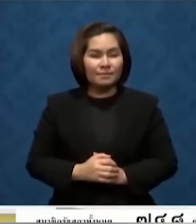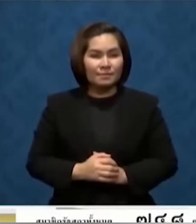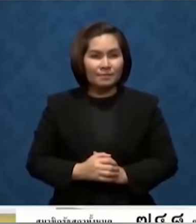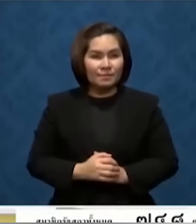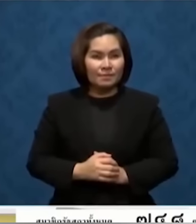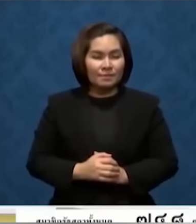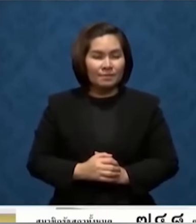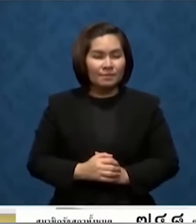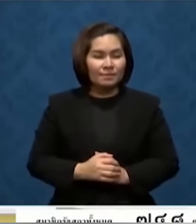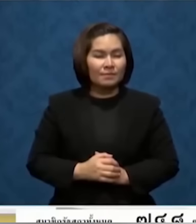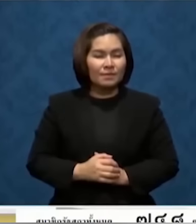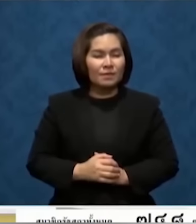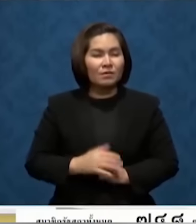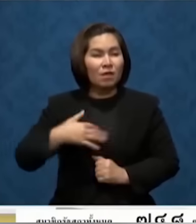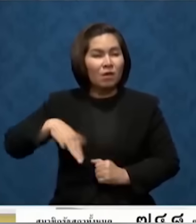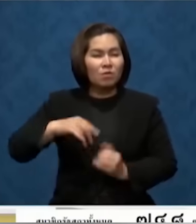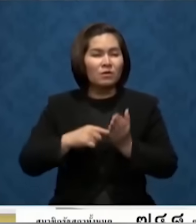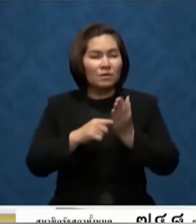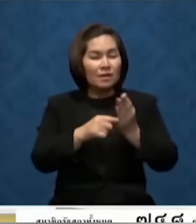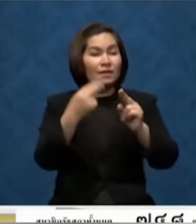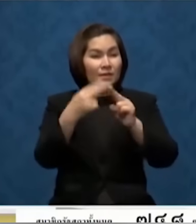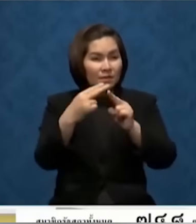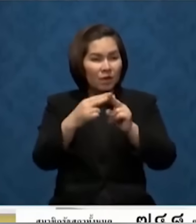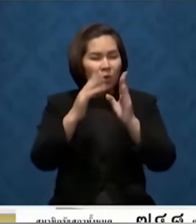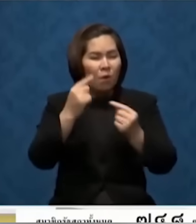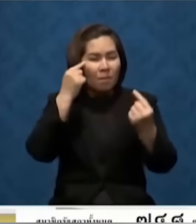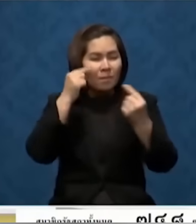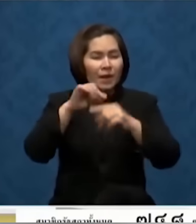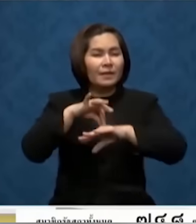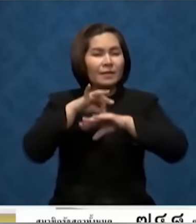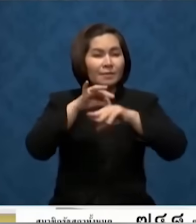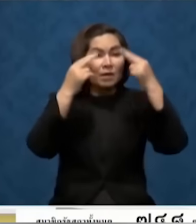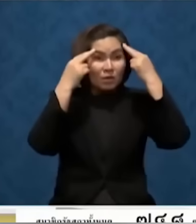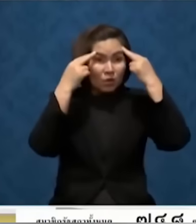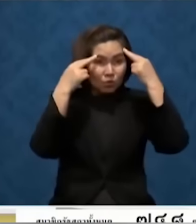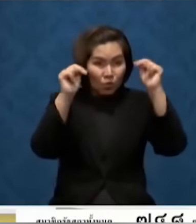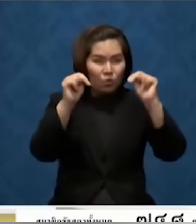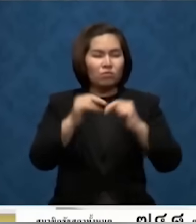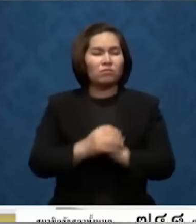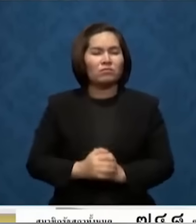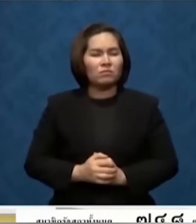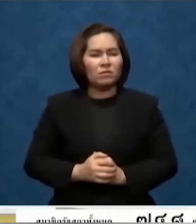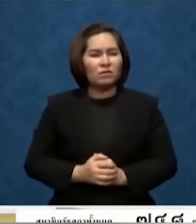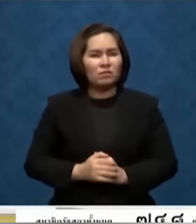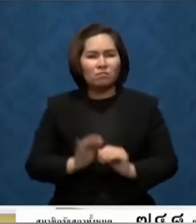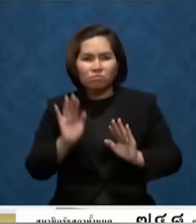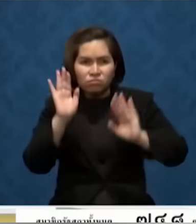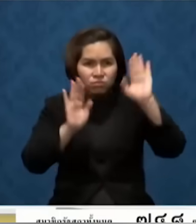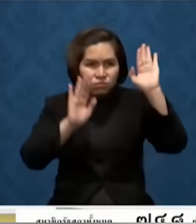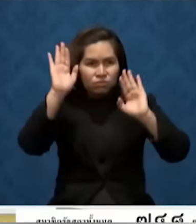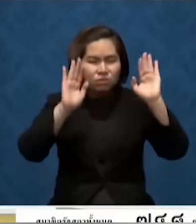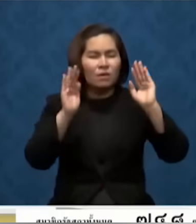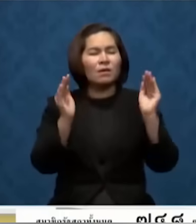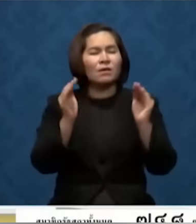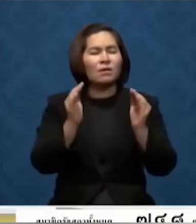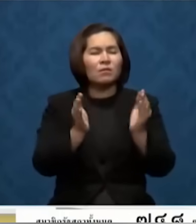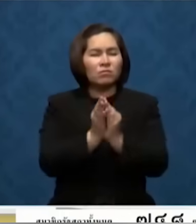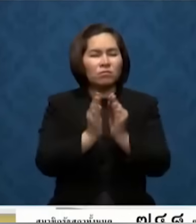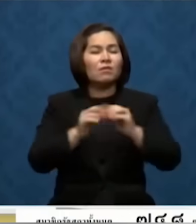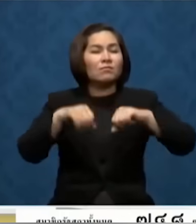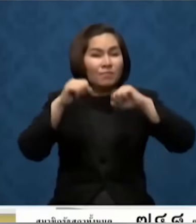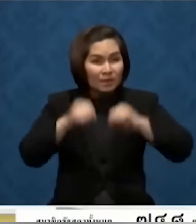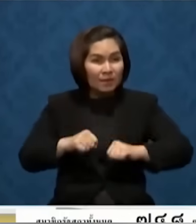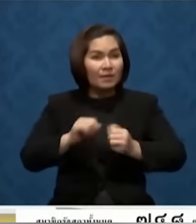อให้มีผู้มาดำรงตำแหน่งนายกรัฐมนตรีนั้นมีการลงมติครับฉะนั้นเมื่อมีการลงมติมันก็คือยัต